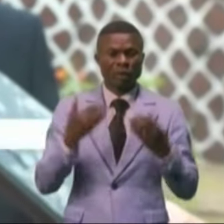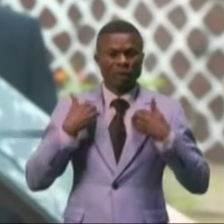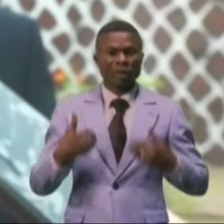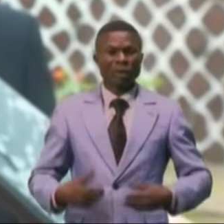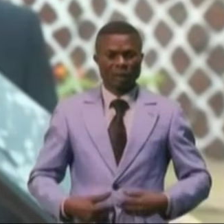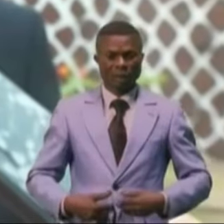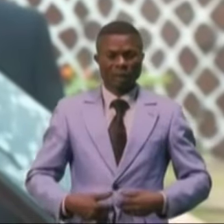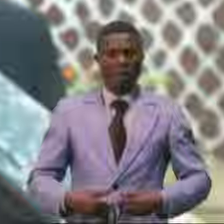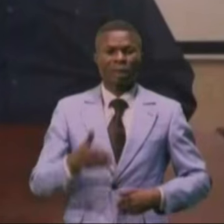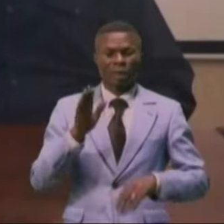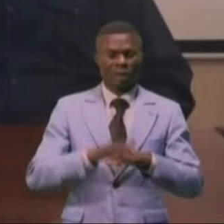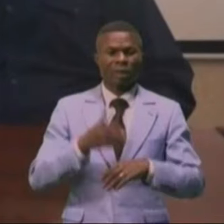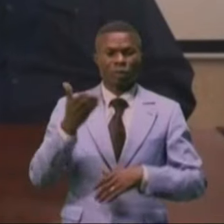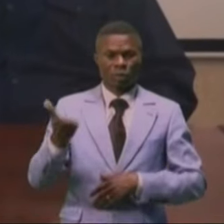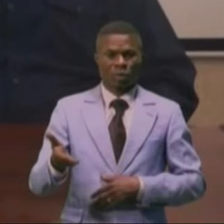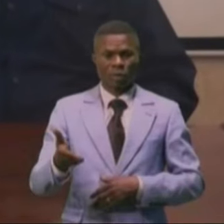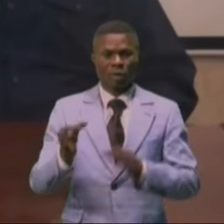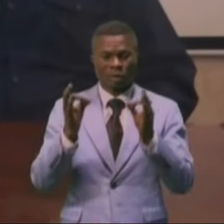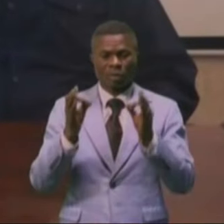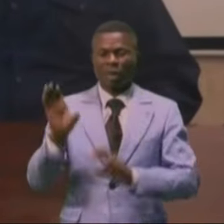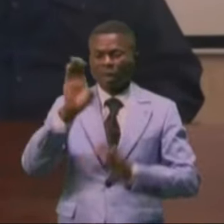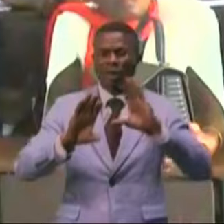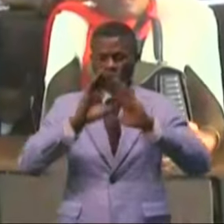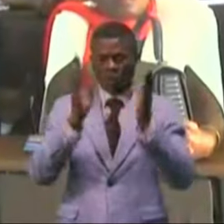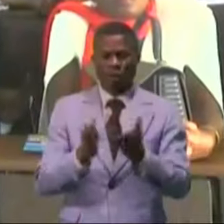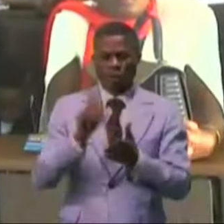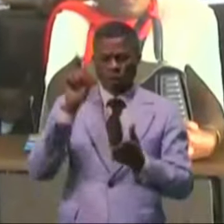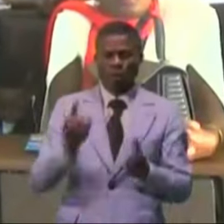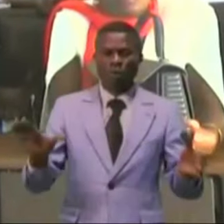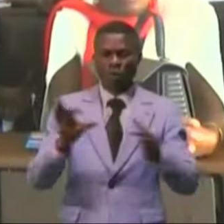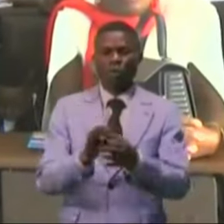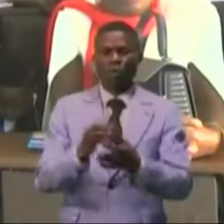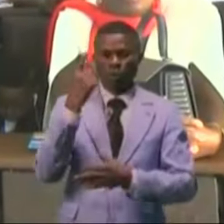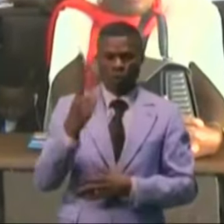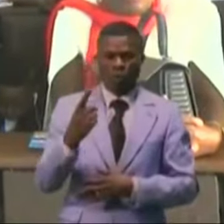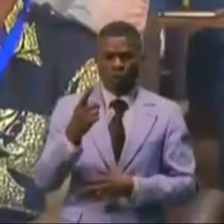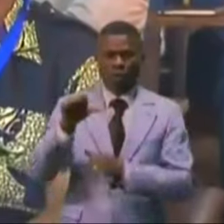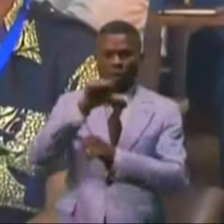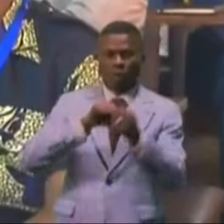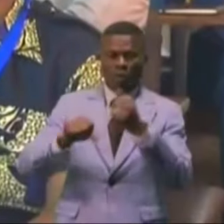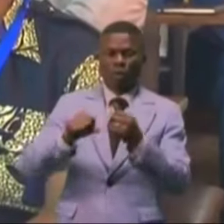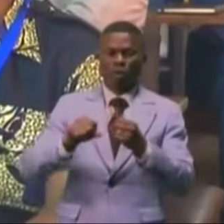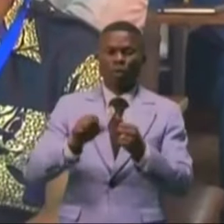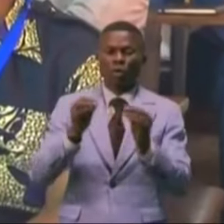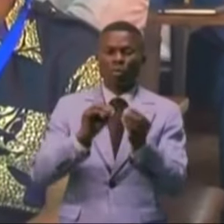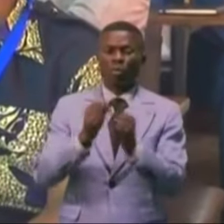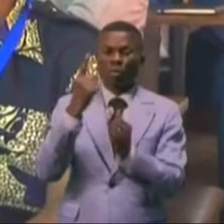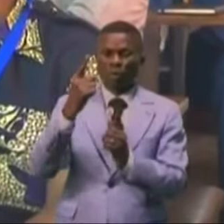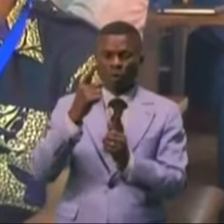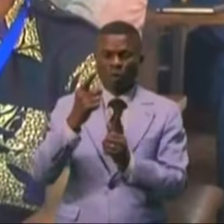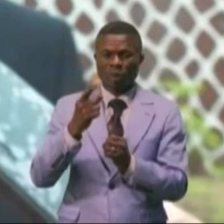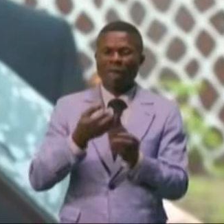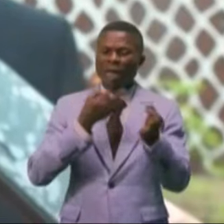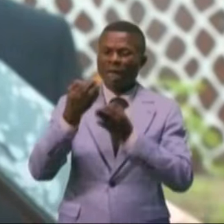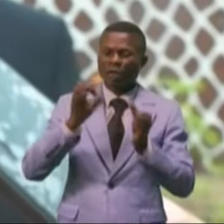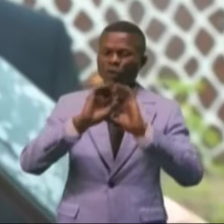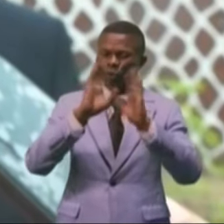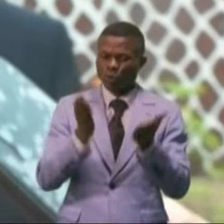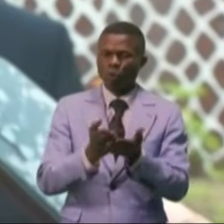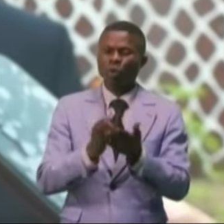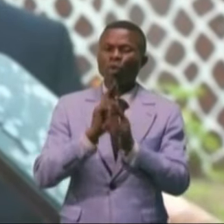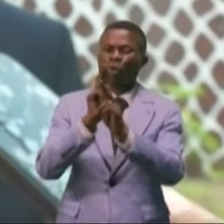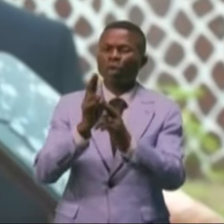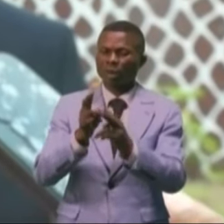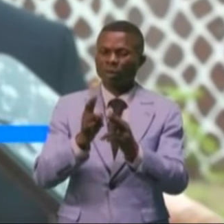publique dans notre société. Tous les scientifiques devront être réunis autour d'une table pour exposer leurs résultats, ensuite